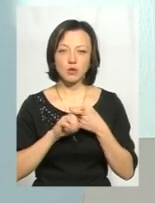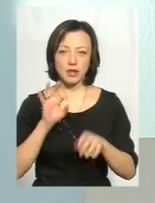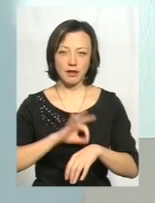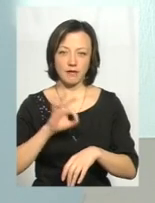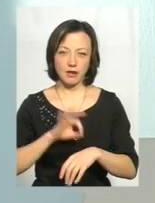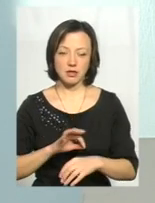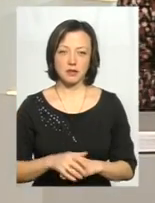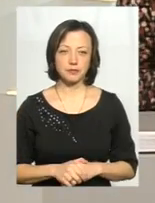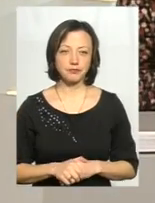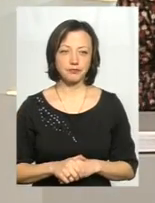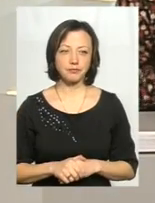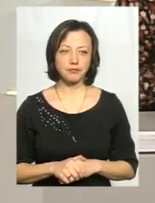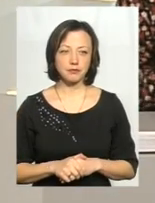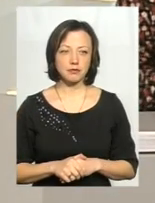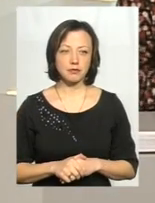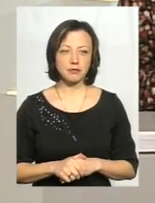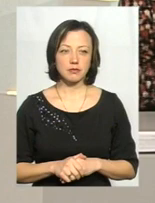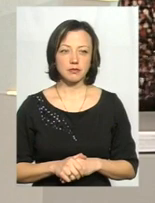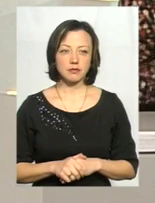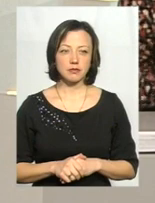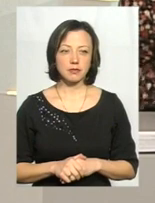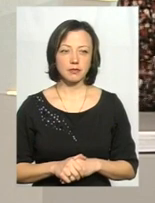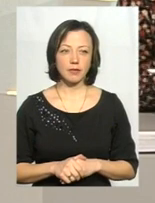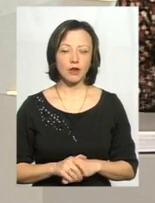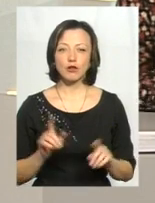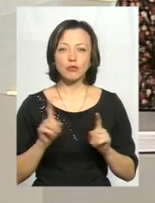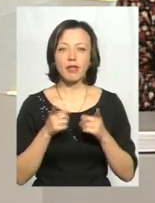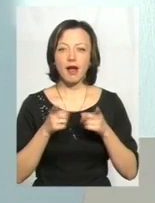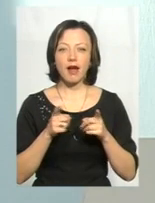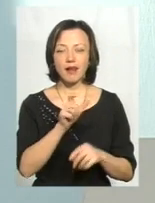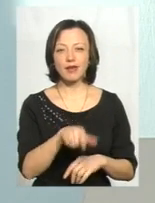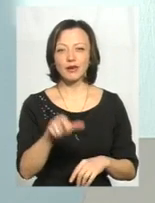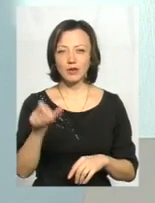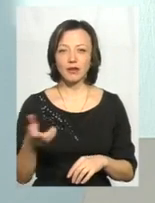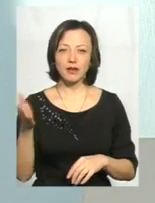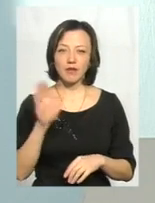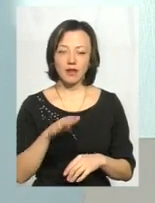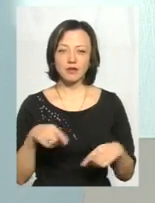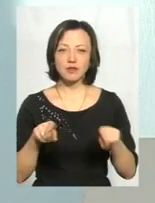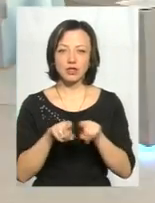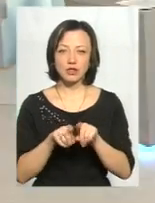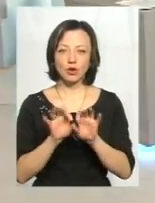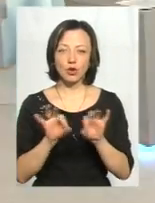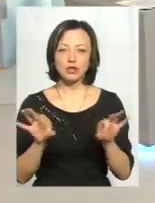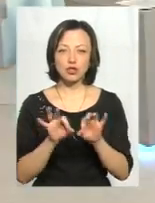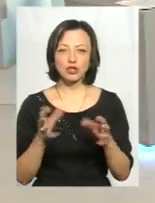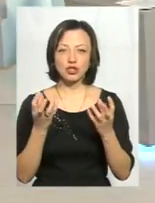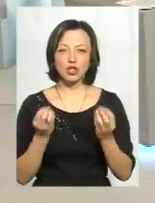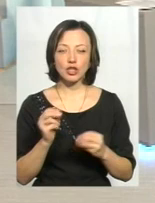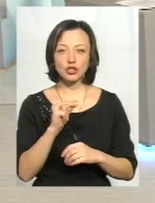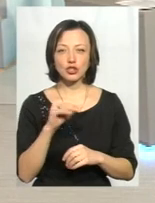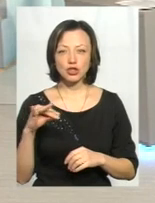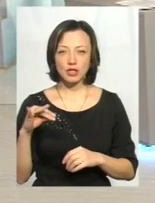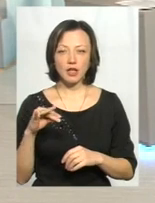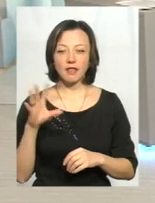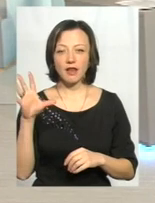інфекцій. Пані Світлано, для того, щоб ми не лякали всіх глядачів, давайте все ж таки розкажіть ще, чи